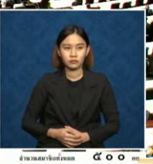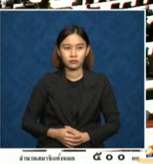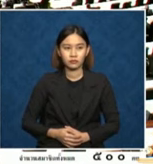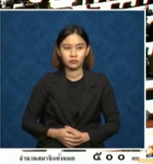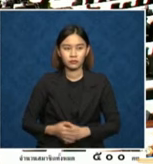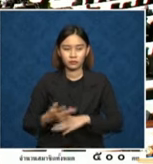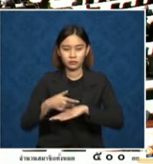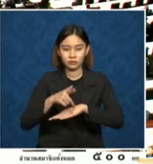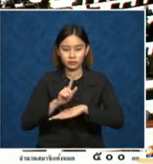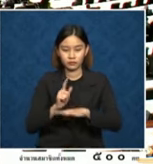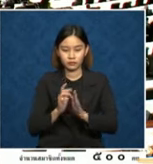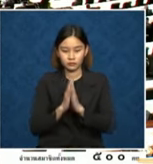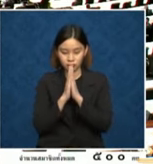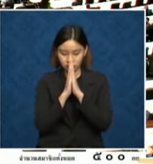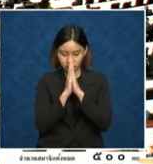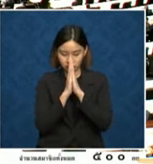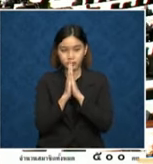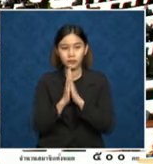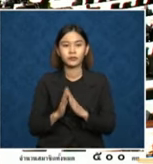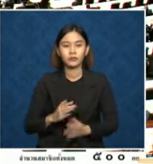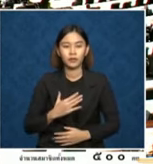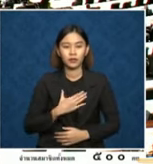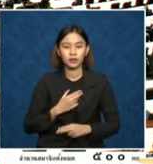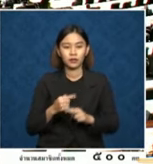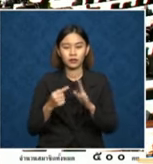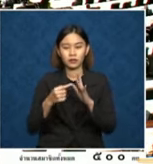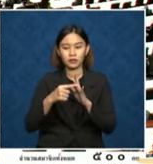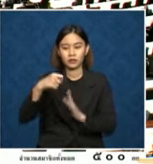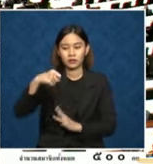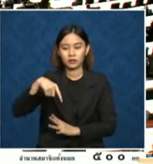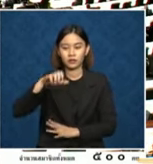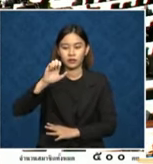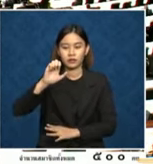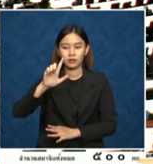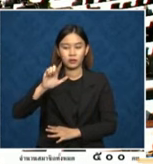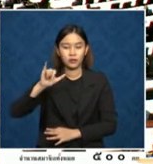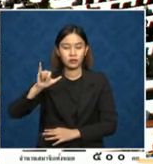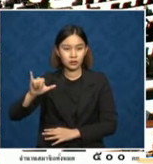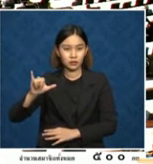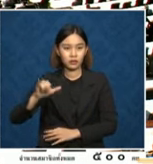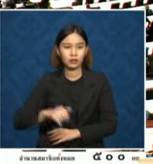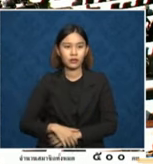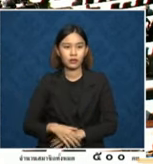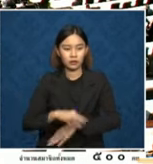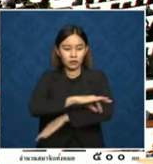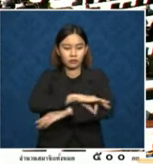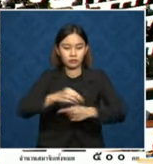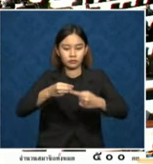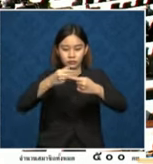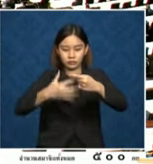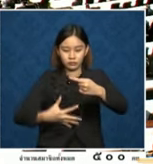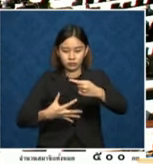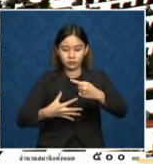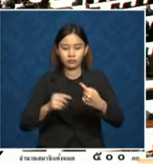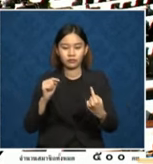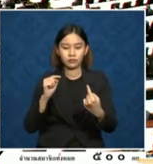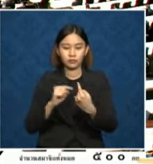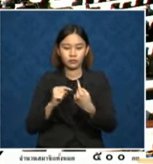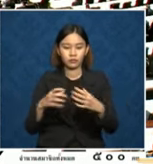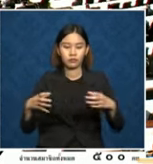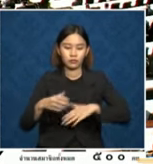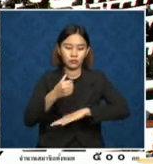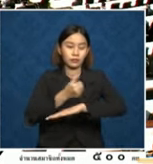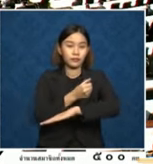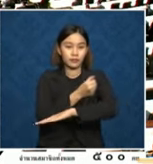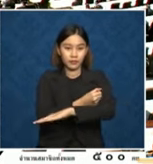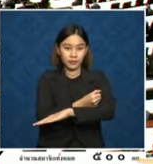เรียนประธานสภาที่เคารพผมเสียจำปาทองสมาชิกสภาผู้แทนราษฎรแบบบัญชีรายชื่อพรรคก้าวไกลสัดส่วนเครือข่ายผู้ใช้แรงง